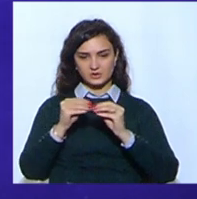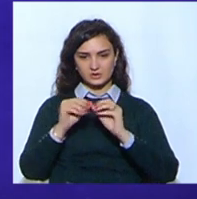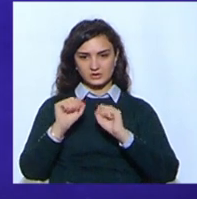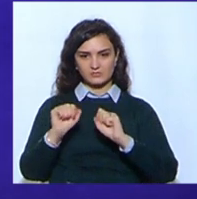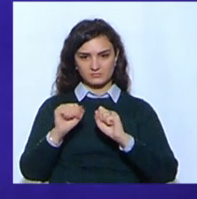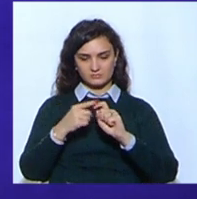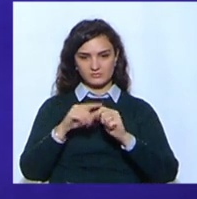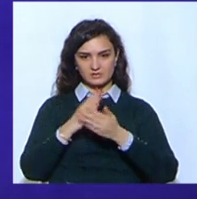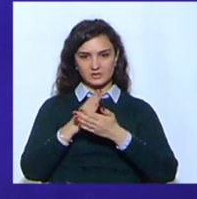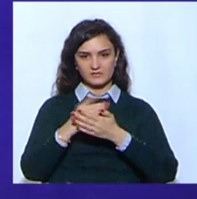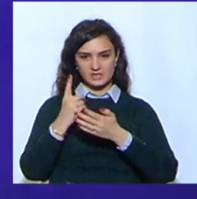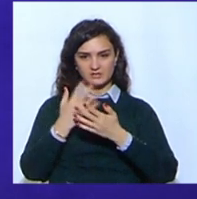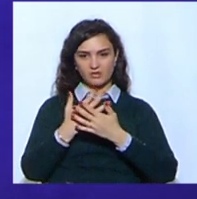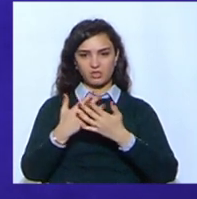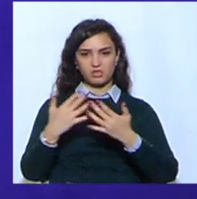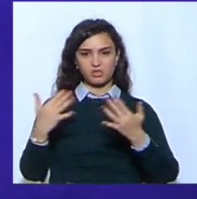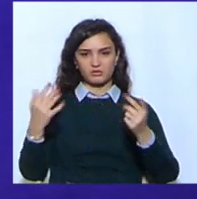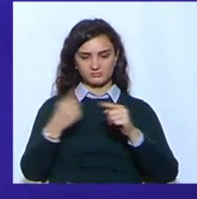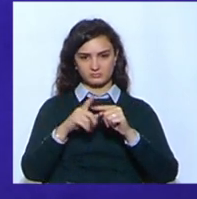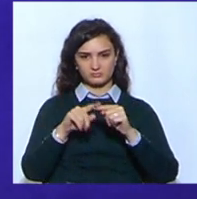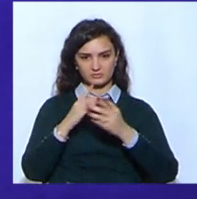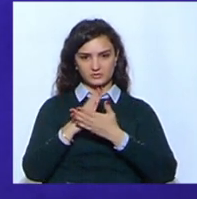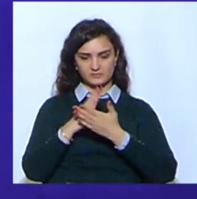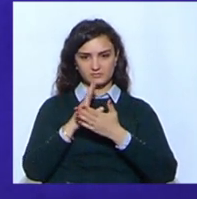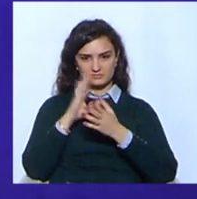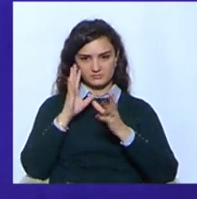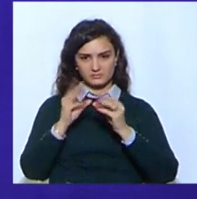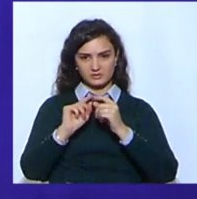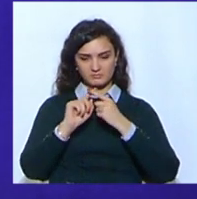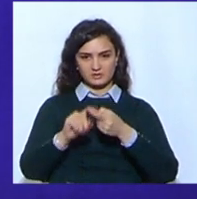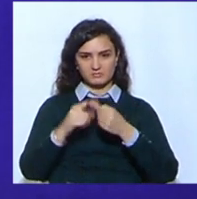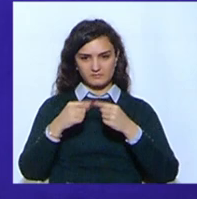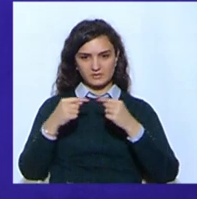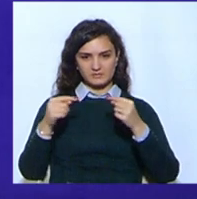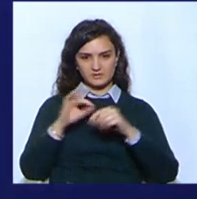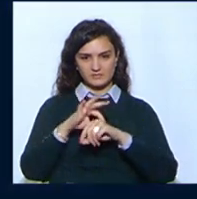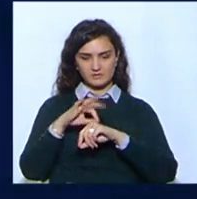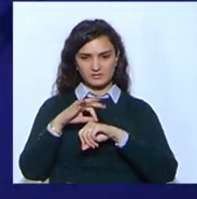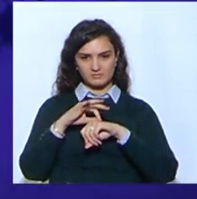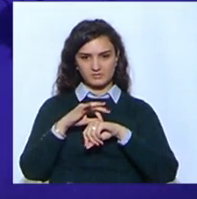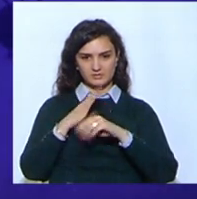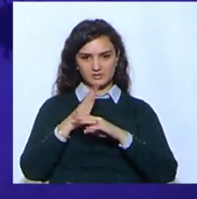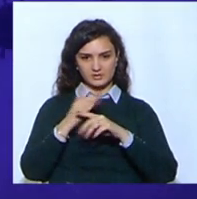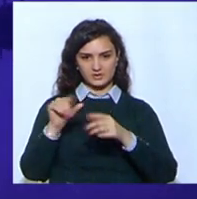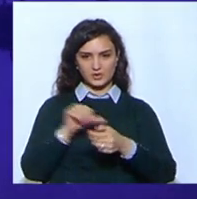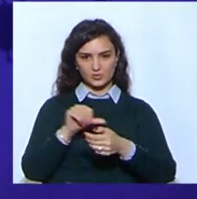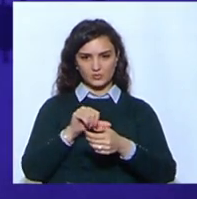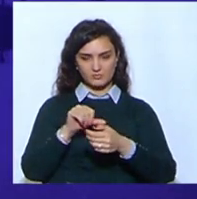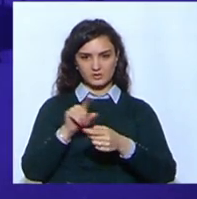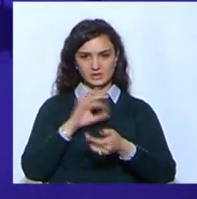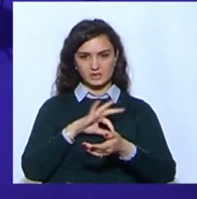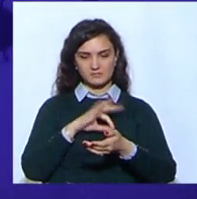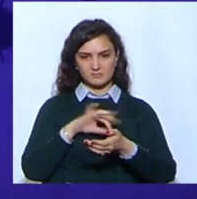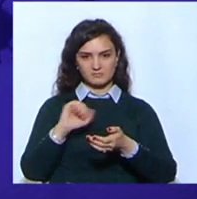კონტაქტისას. ყავთ ერთზე მეტი პარტნიორი. გაქვთ სქესობრივი გზით გადამდები სხვა დაავადება. ხართ ნარკომანი და